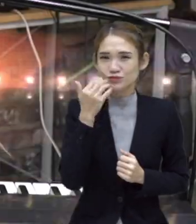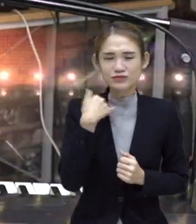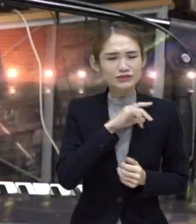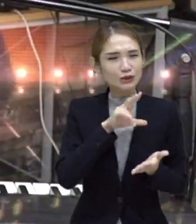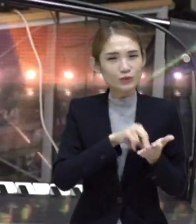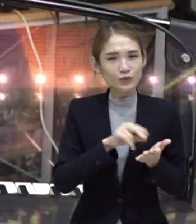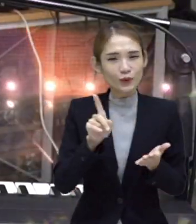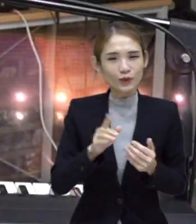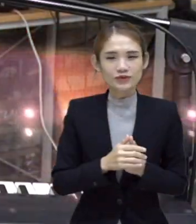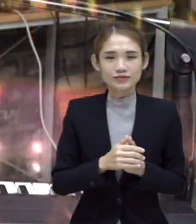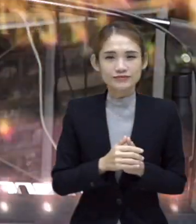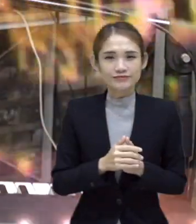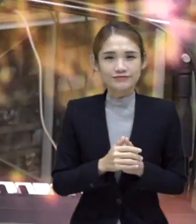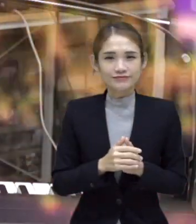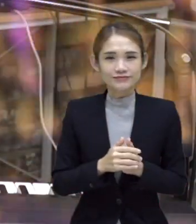했는데.